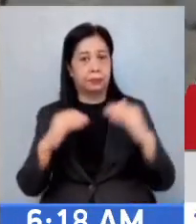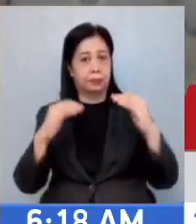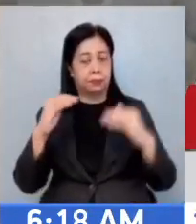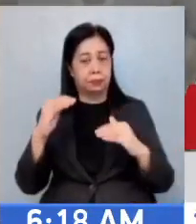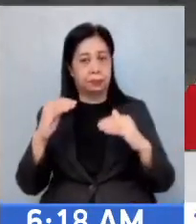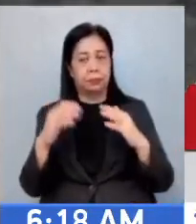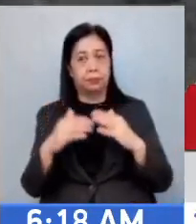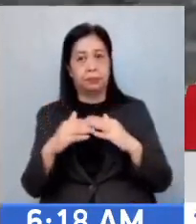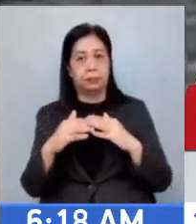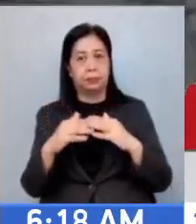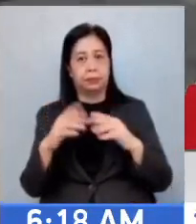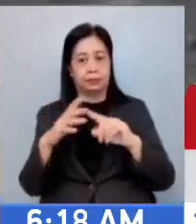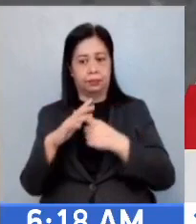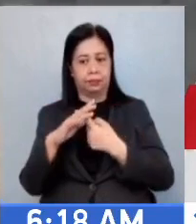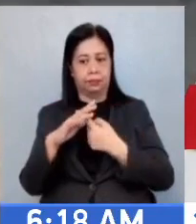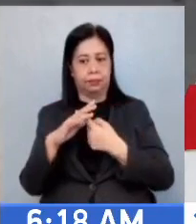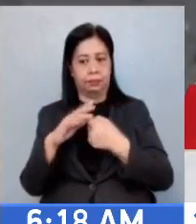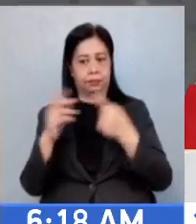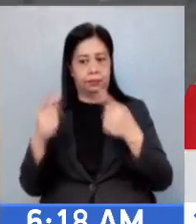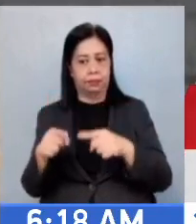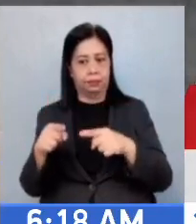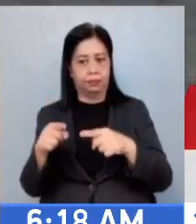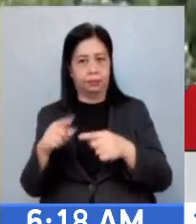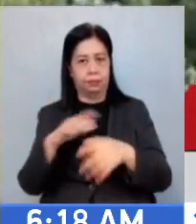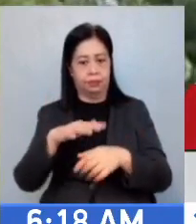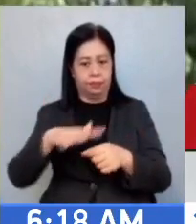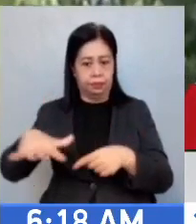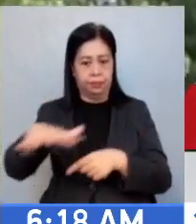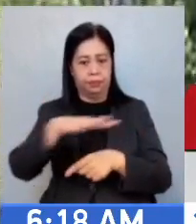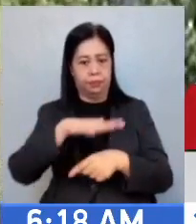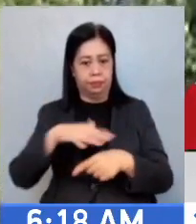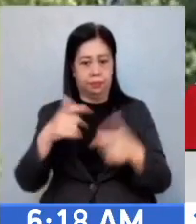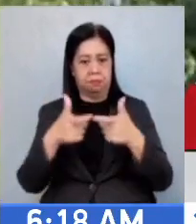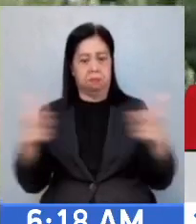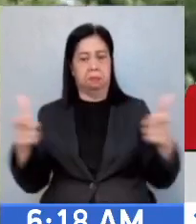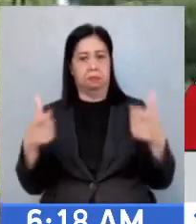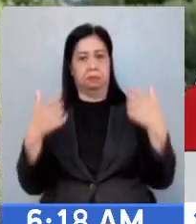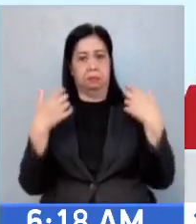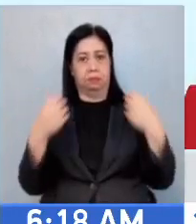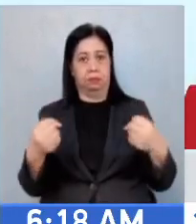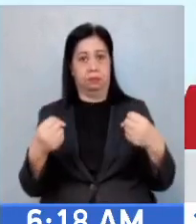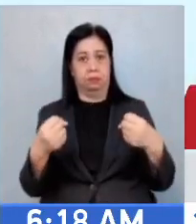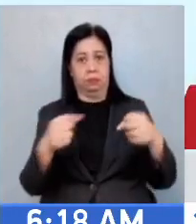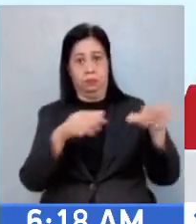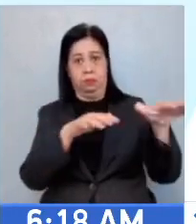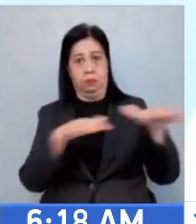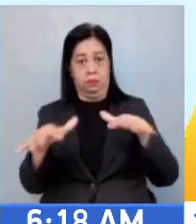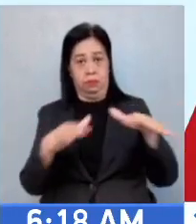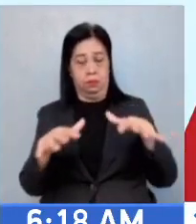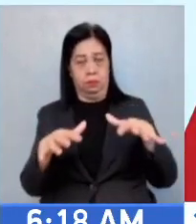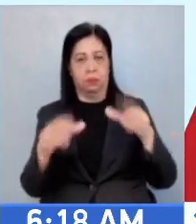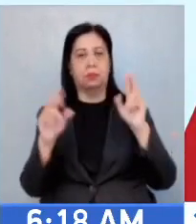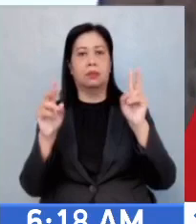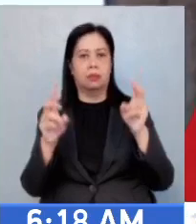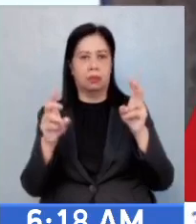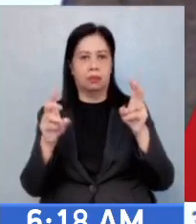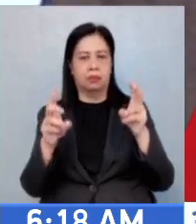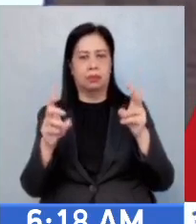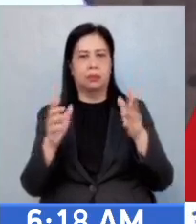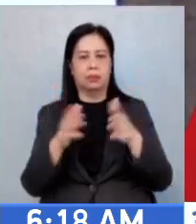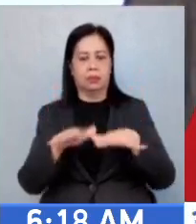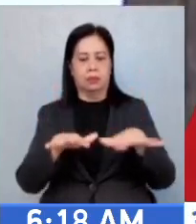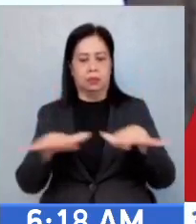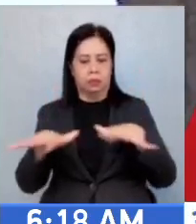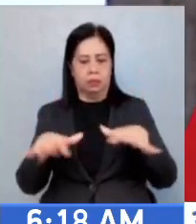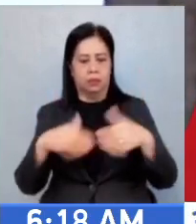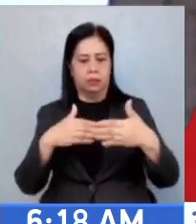nagsimula o nangyari doon sa paligid ng malaking lindol, yung epicenter nito, ay tinuturing nating aftershock. Okay. Director, base